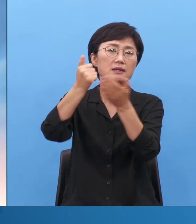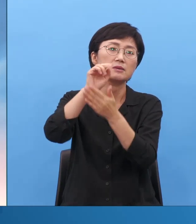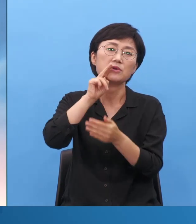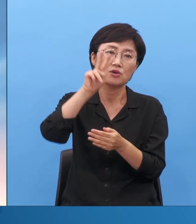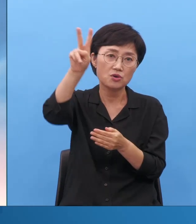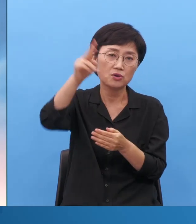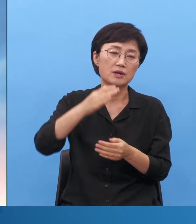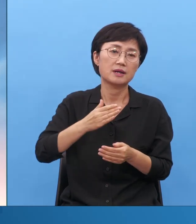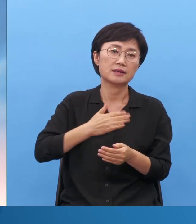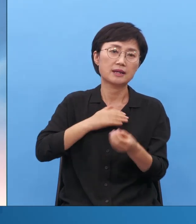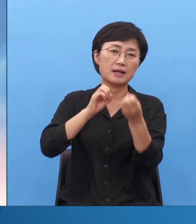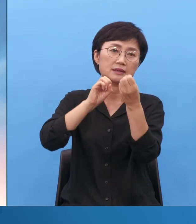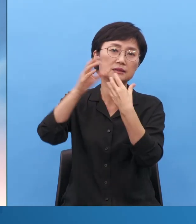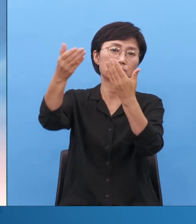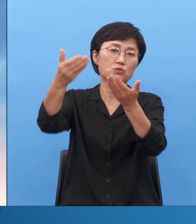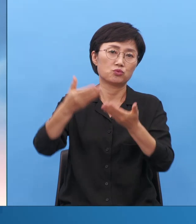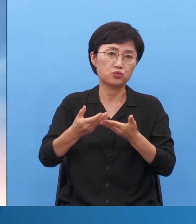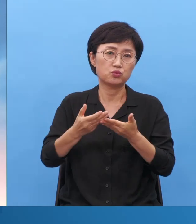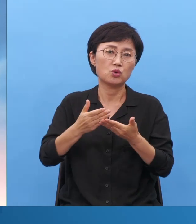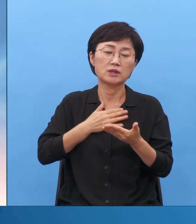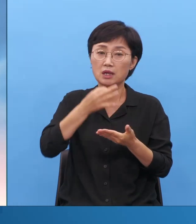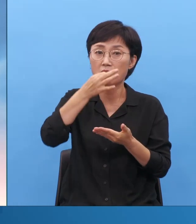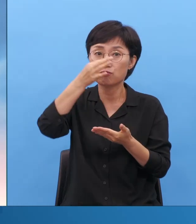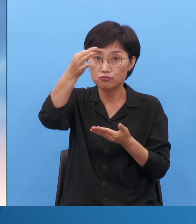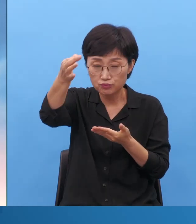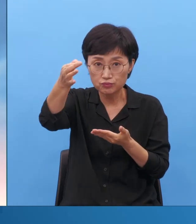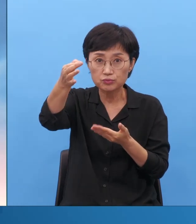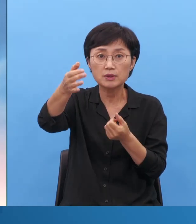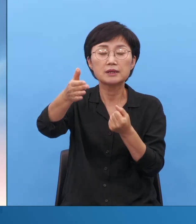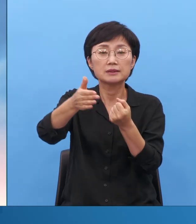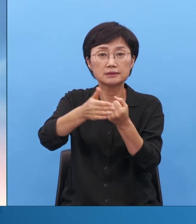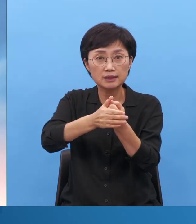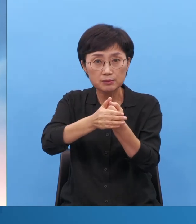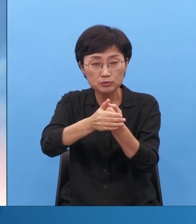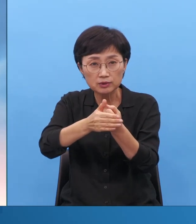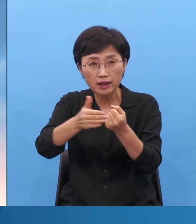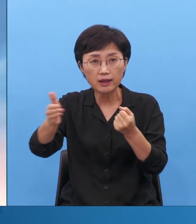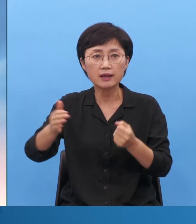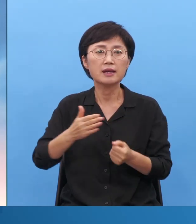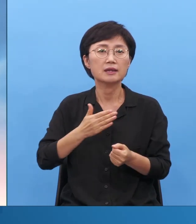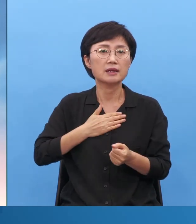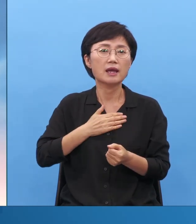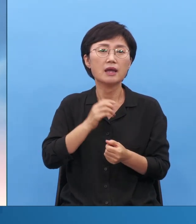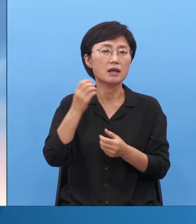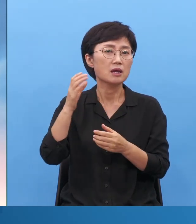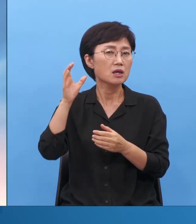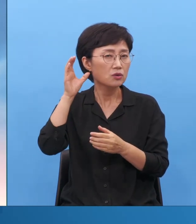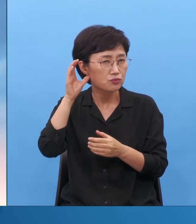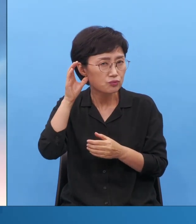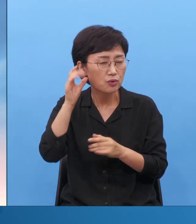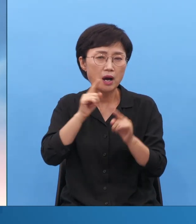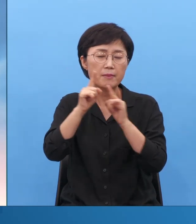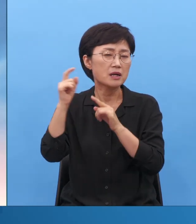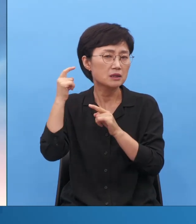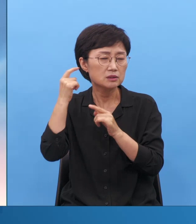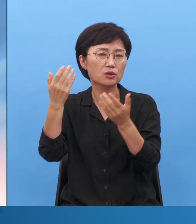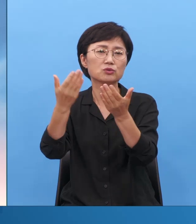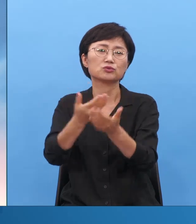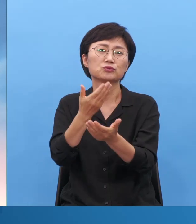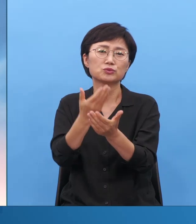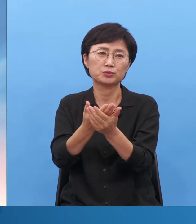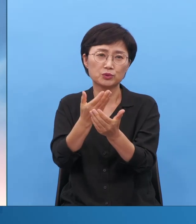하나님이여 내게 응답하시겠으므로 내가 불러싸오니 내게 귀를 기울여 내